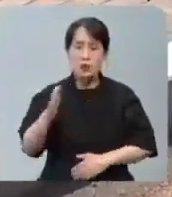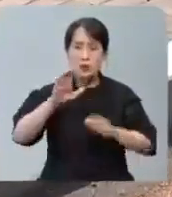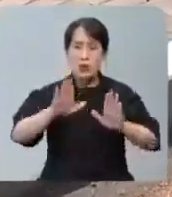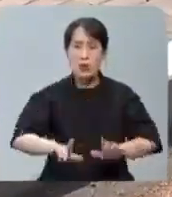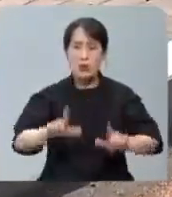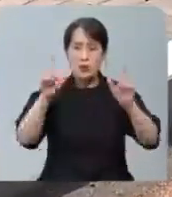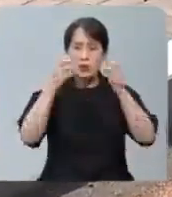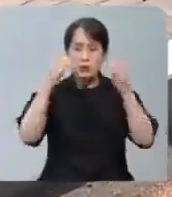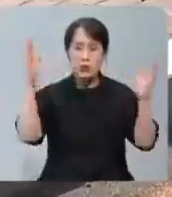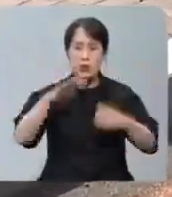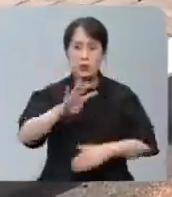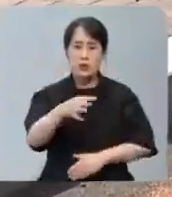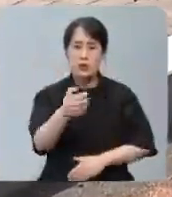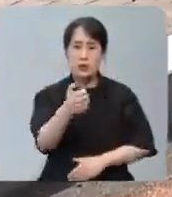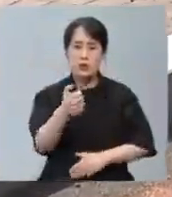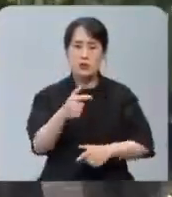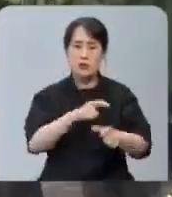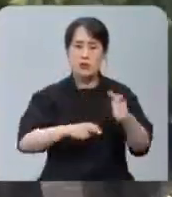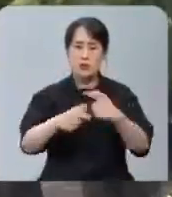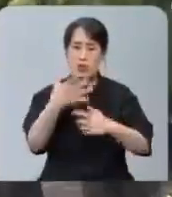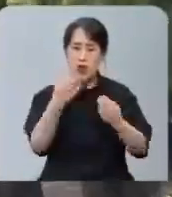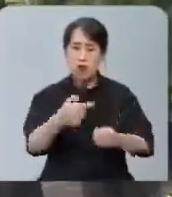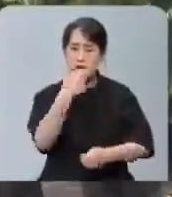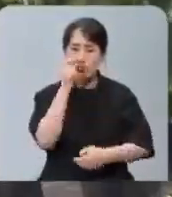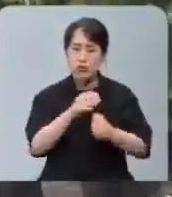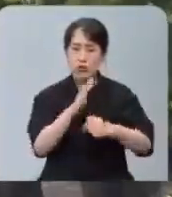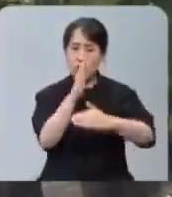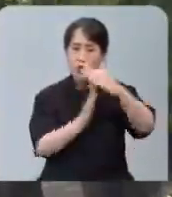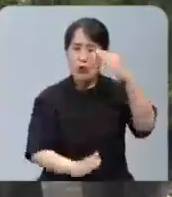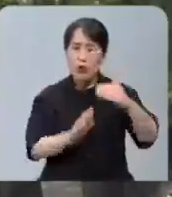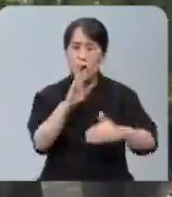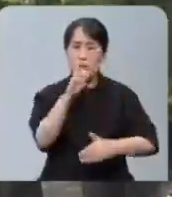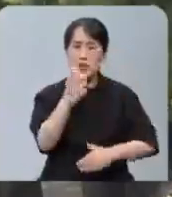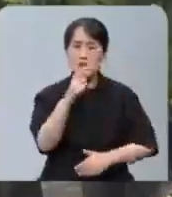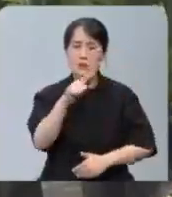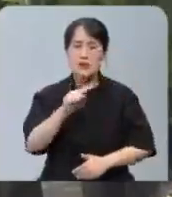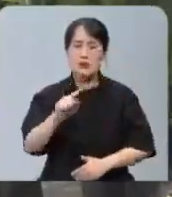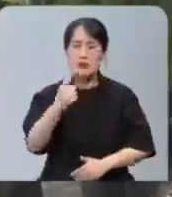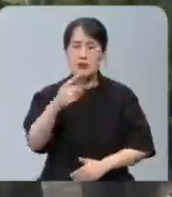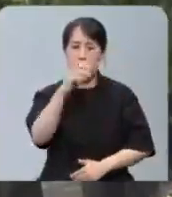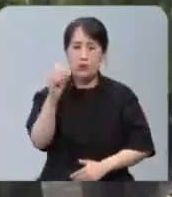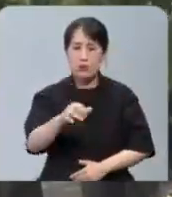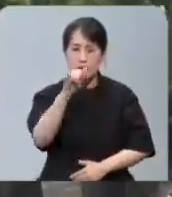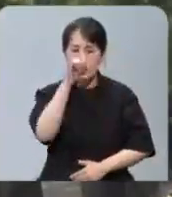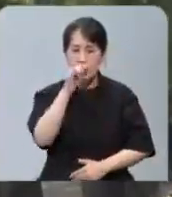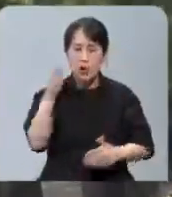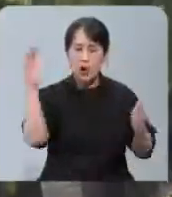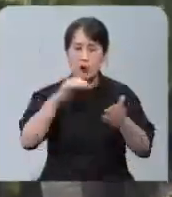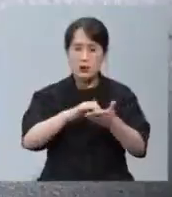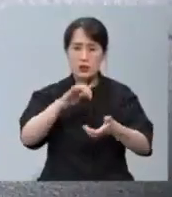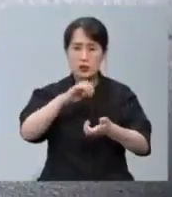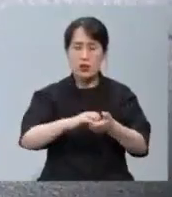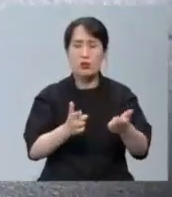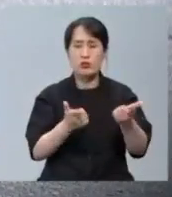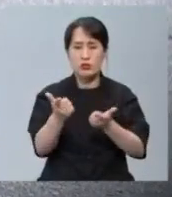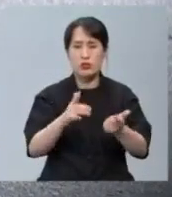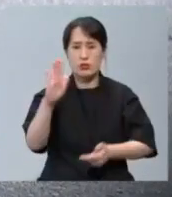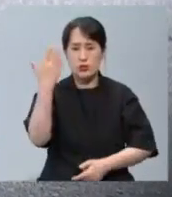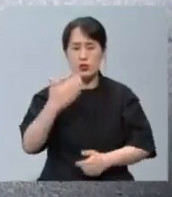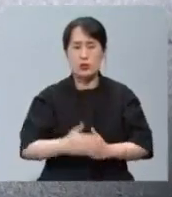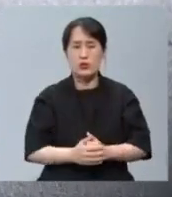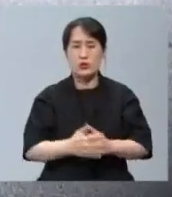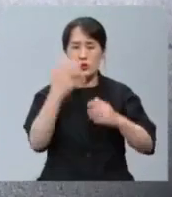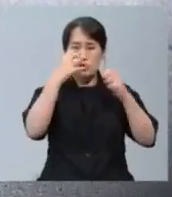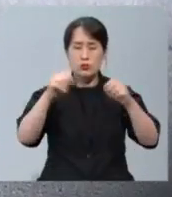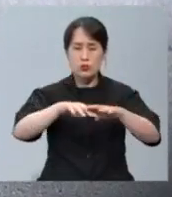올해 느 신입생이 450여 명 부족해 미달 유리 71.7% 이르자 정원 감축에 나섰습니다 충북 전체